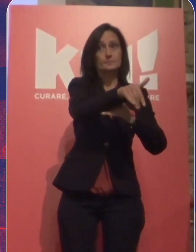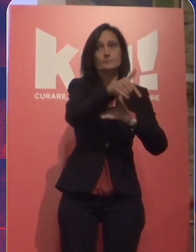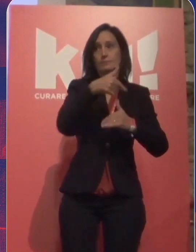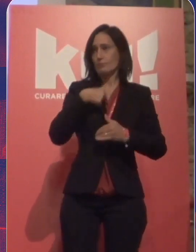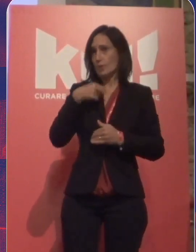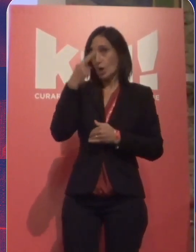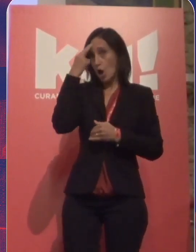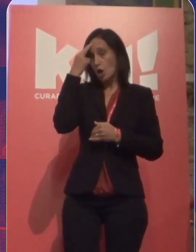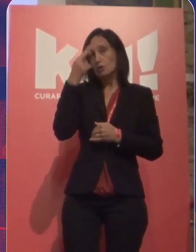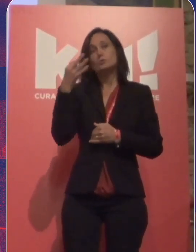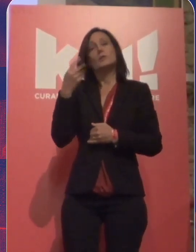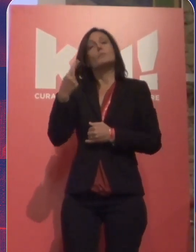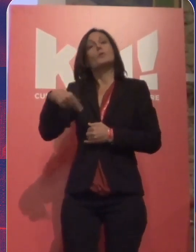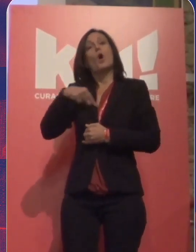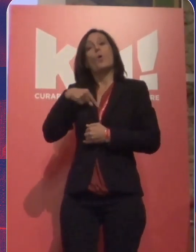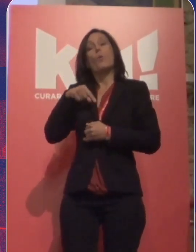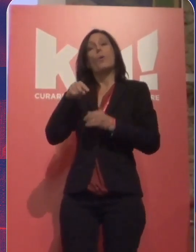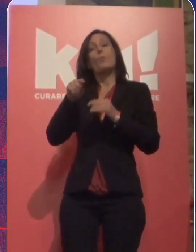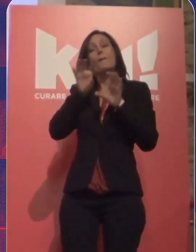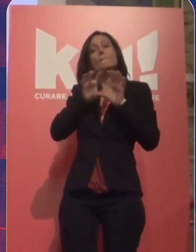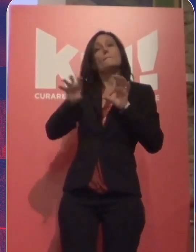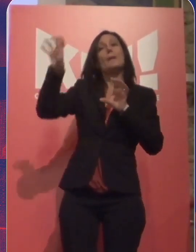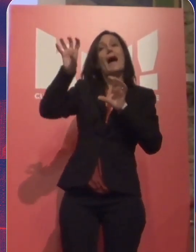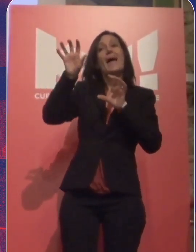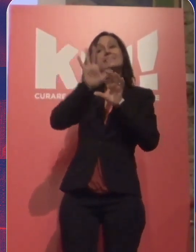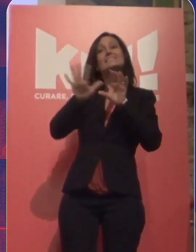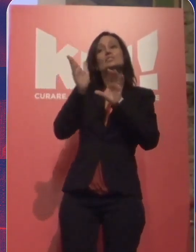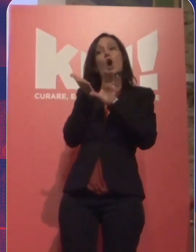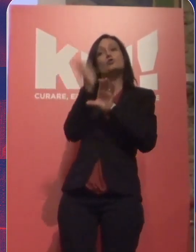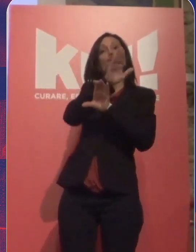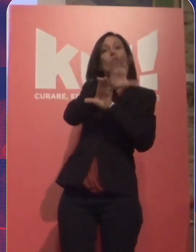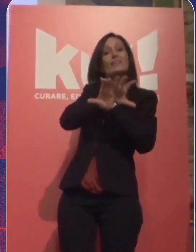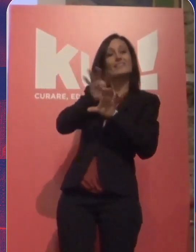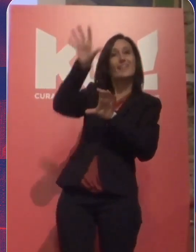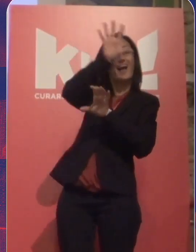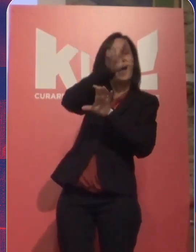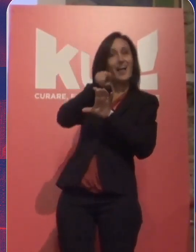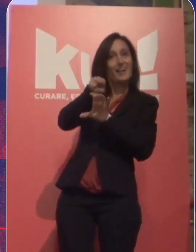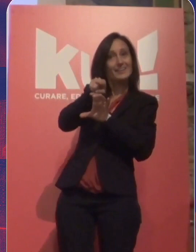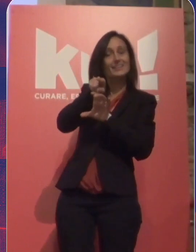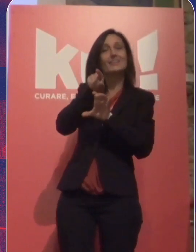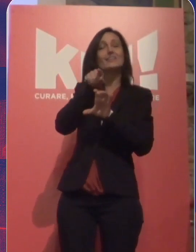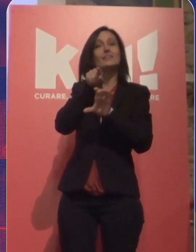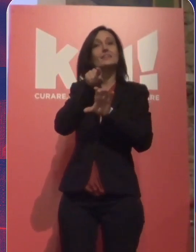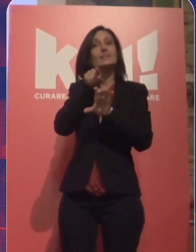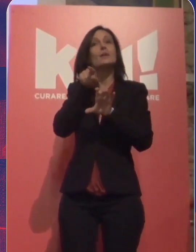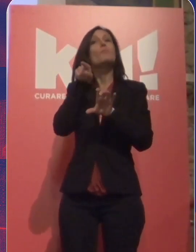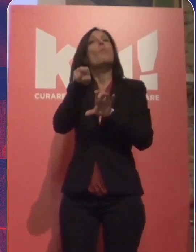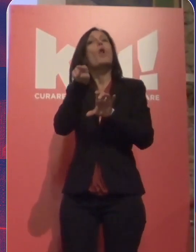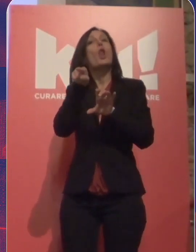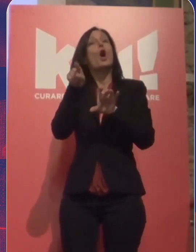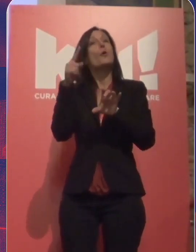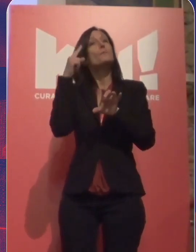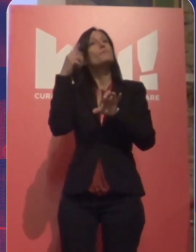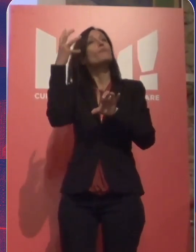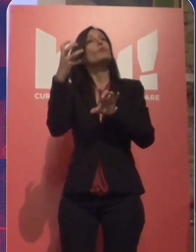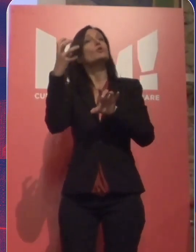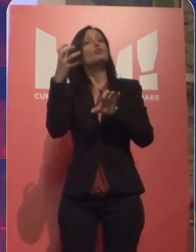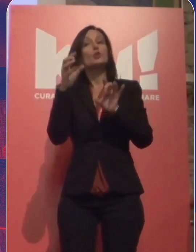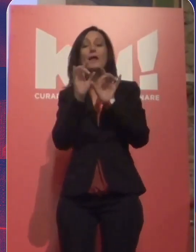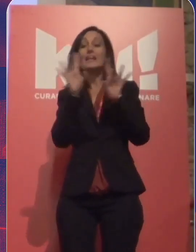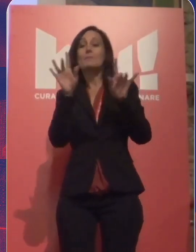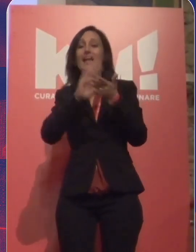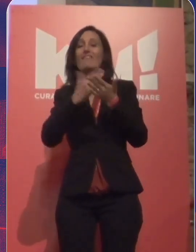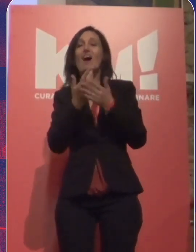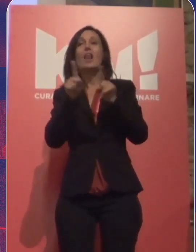abbiamo una figura che più di tutte incarna questa dimensione della libertà come sconfinamento che la